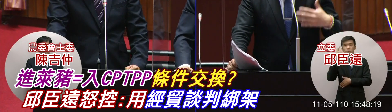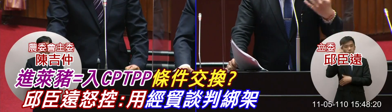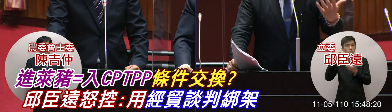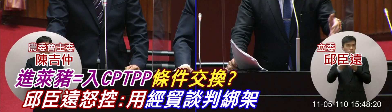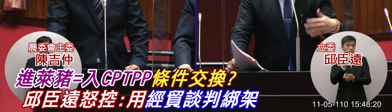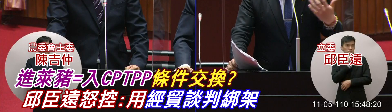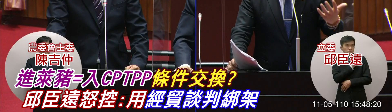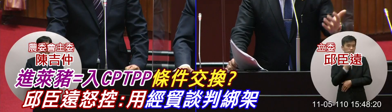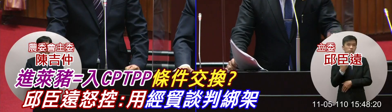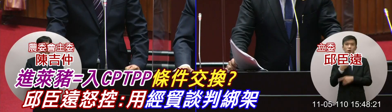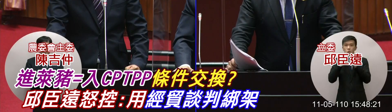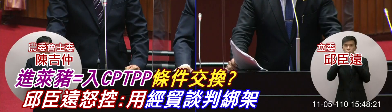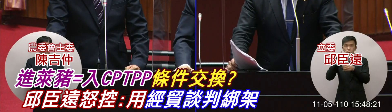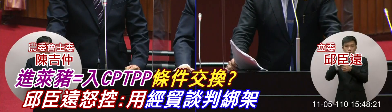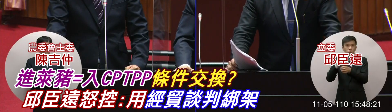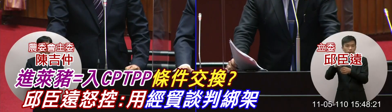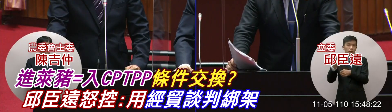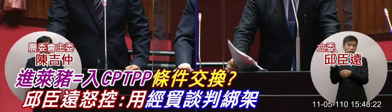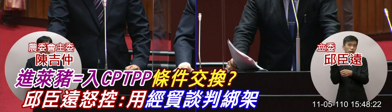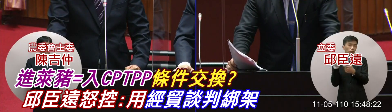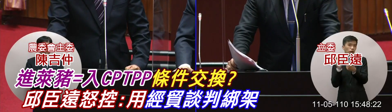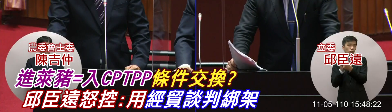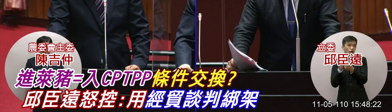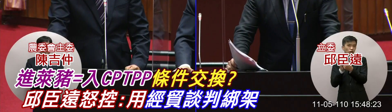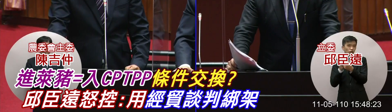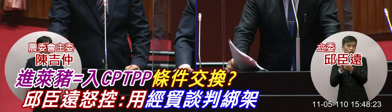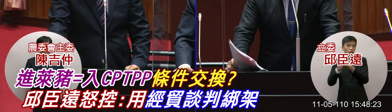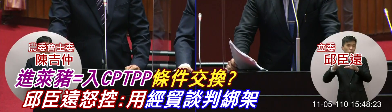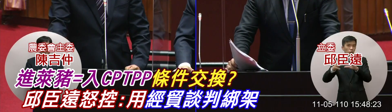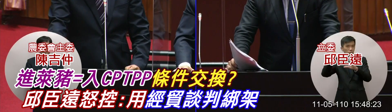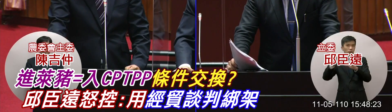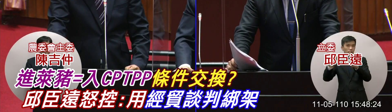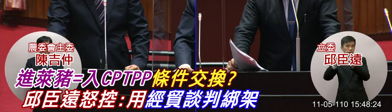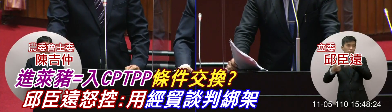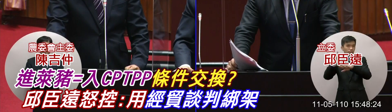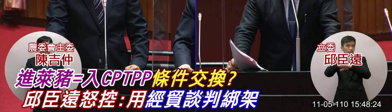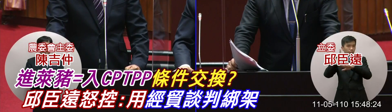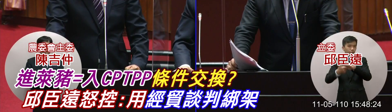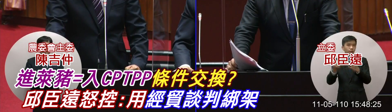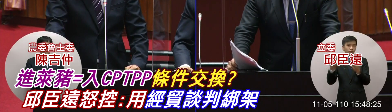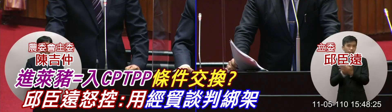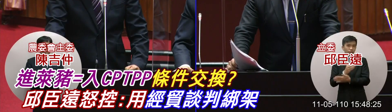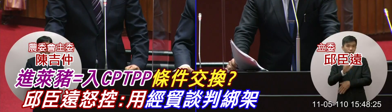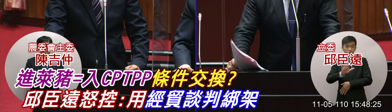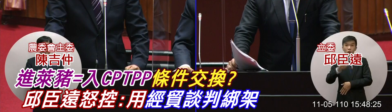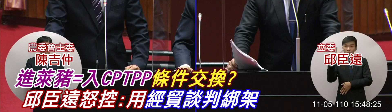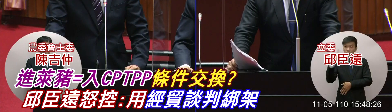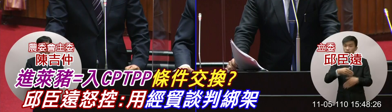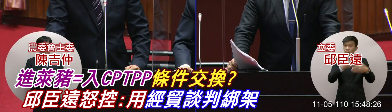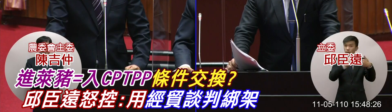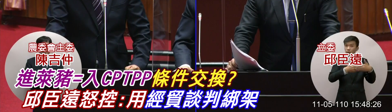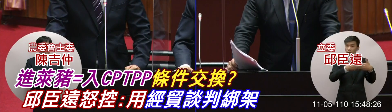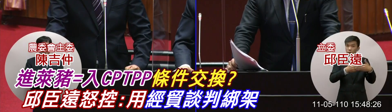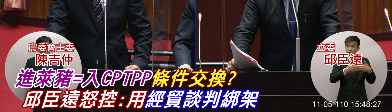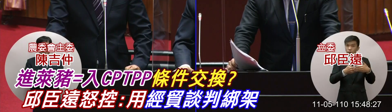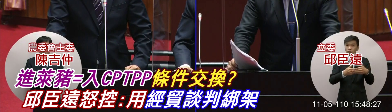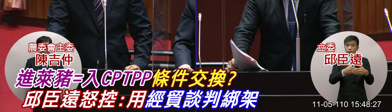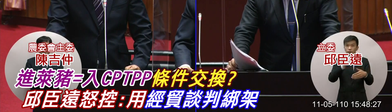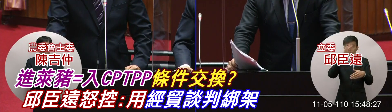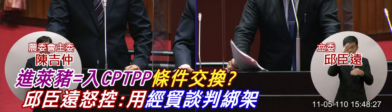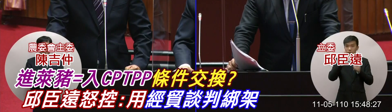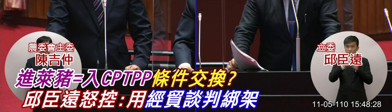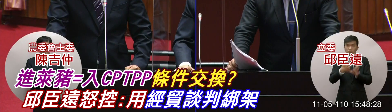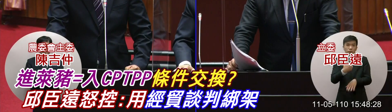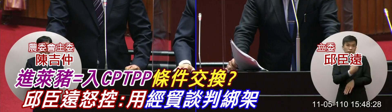刚这个换一个新的政权之外哈，还有一个很主要的原因就是他接受中国捐赠疫苗的这个影响非常的深